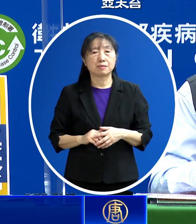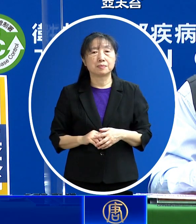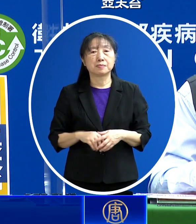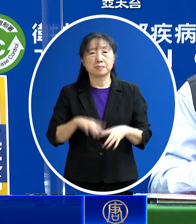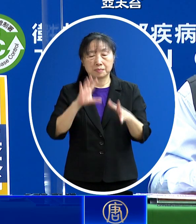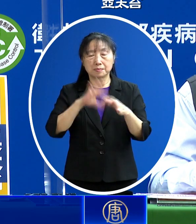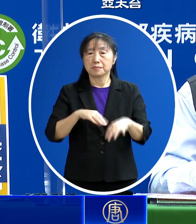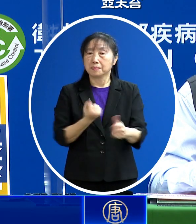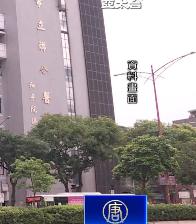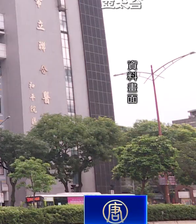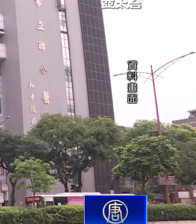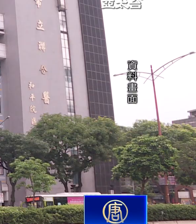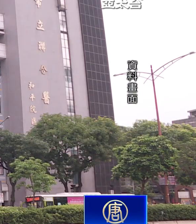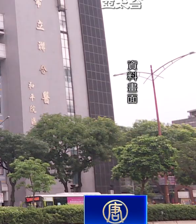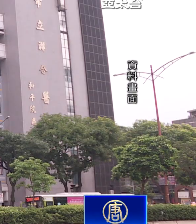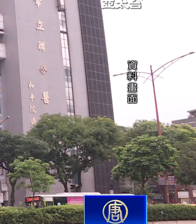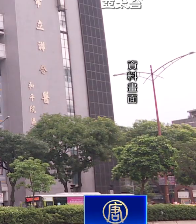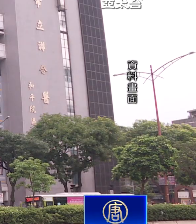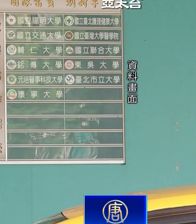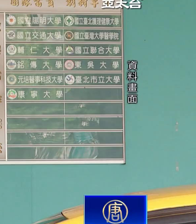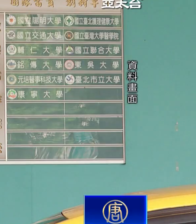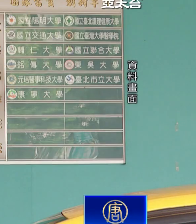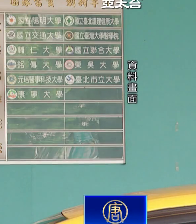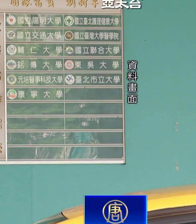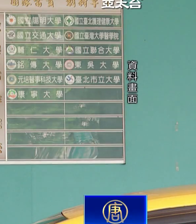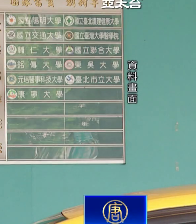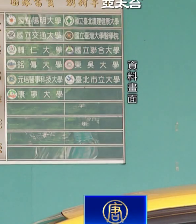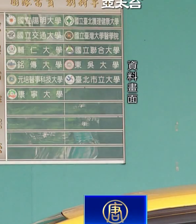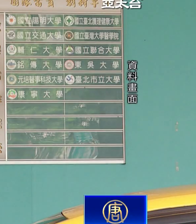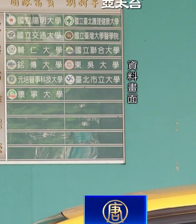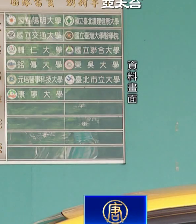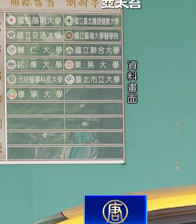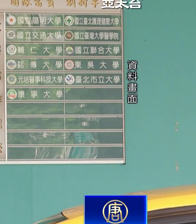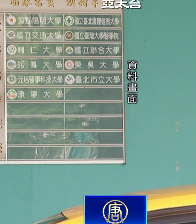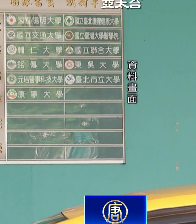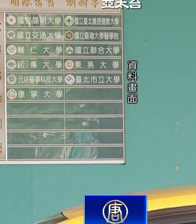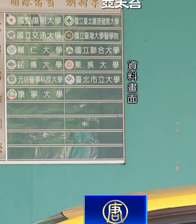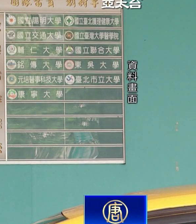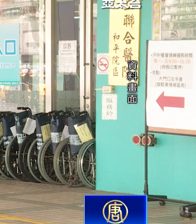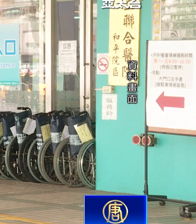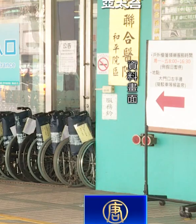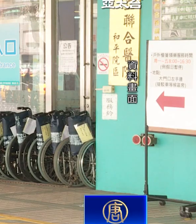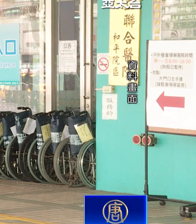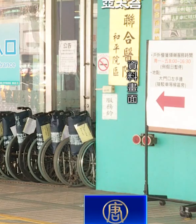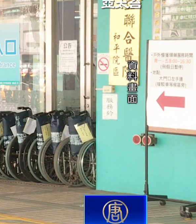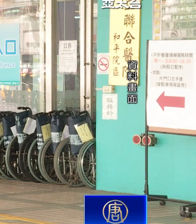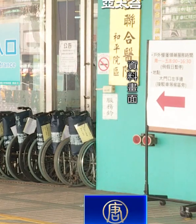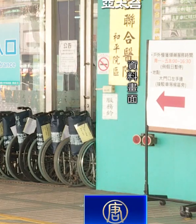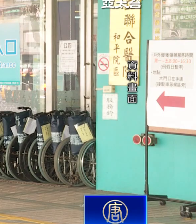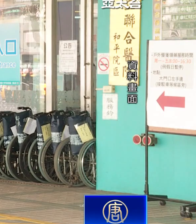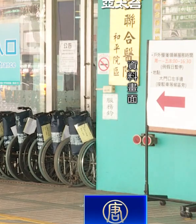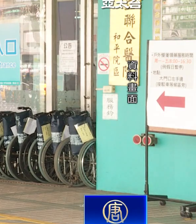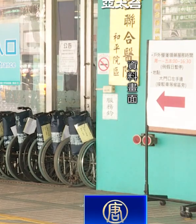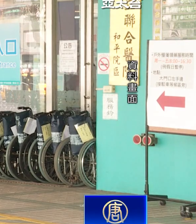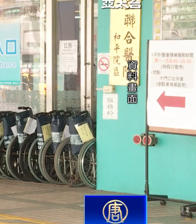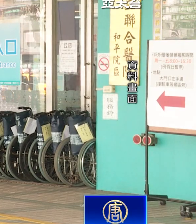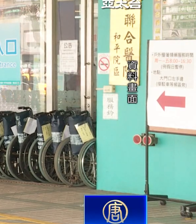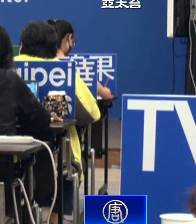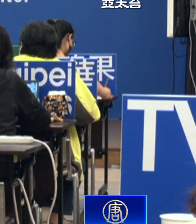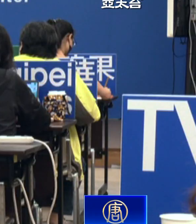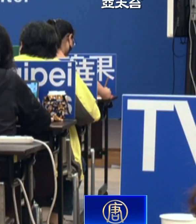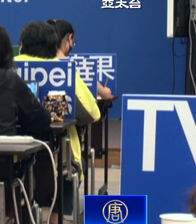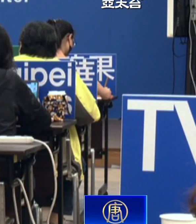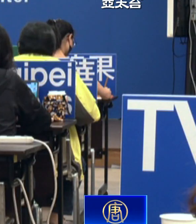以控制的范围。 至于护理师是被哪一位境外移入病患感染，还需要病毒基因定序来确